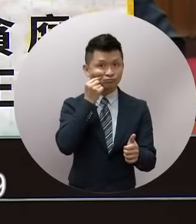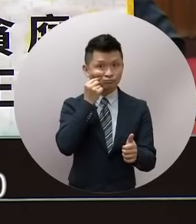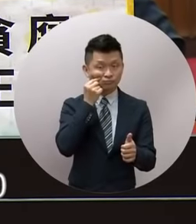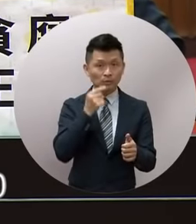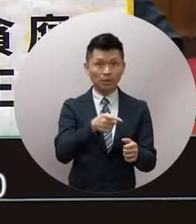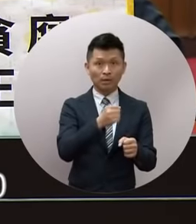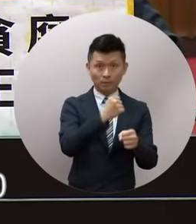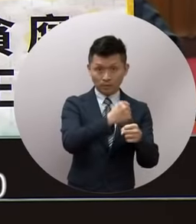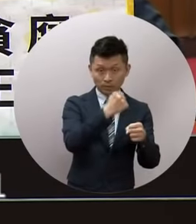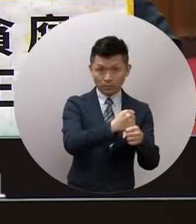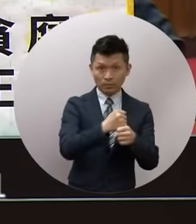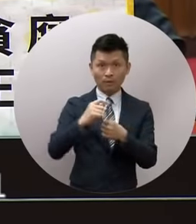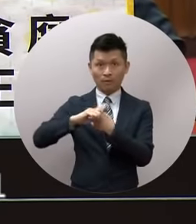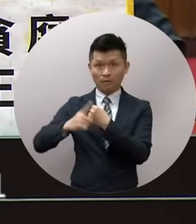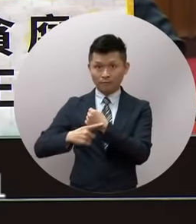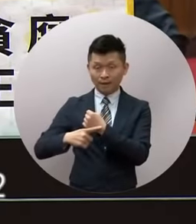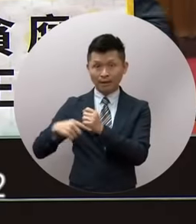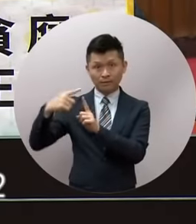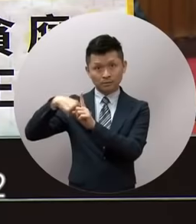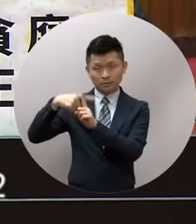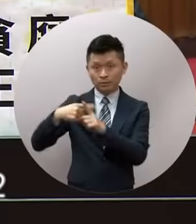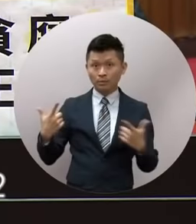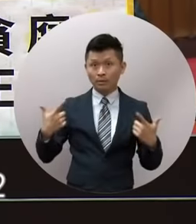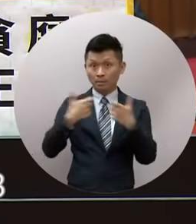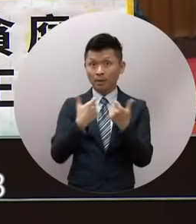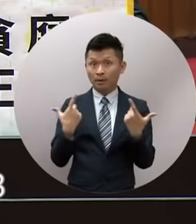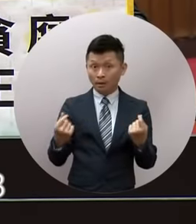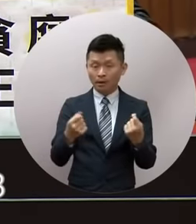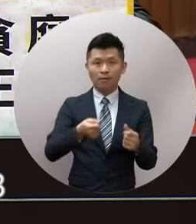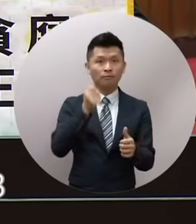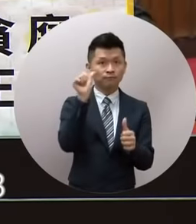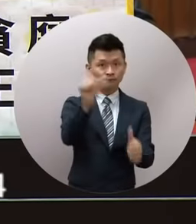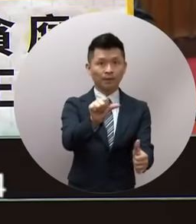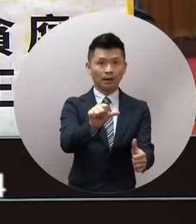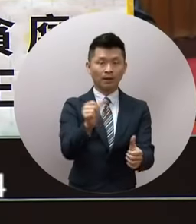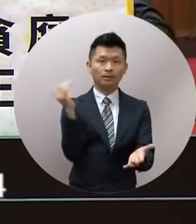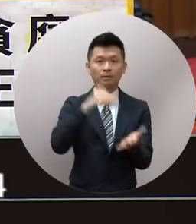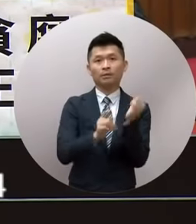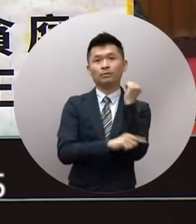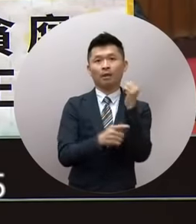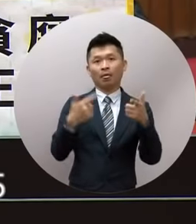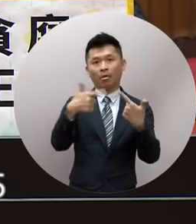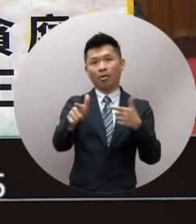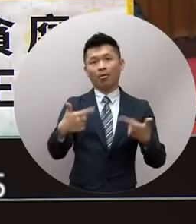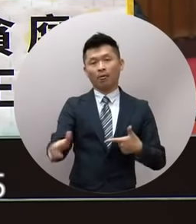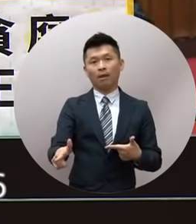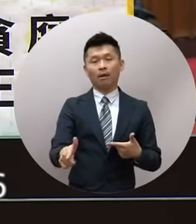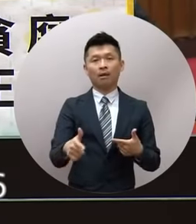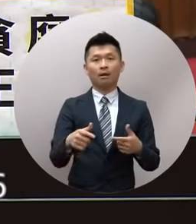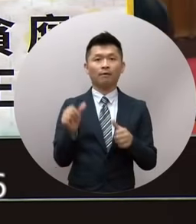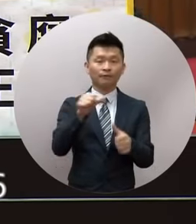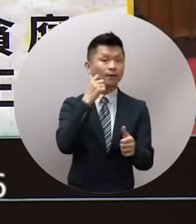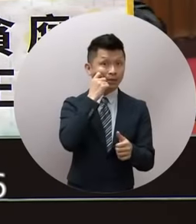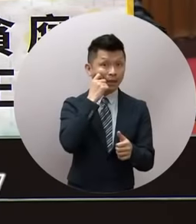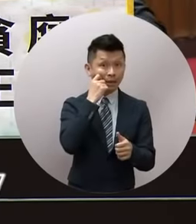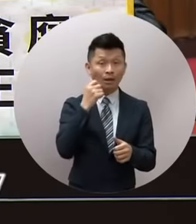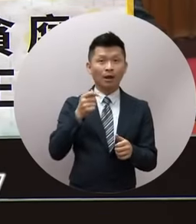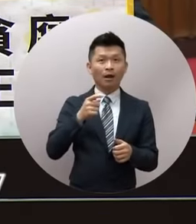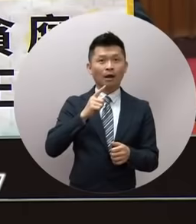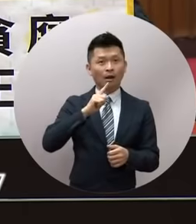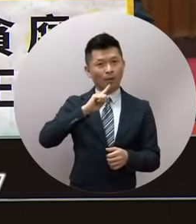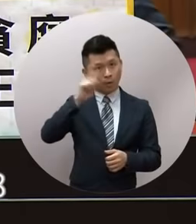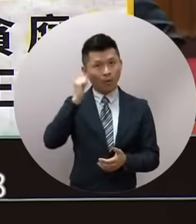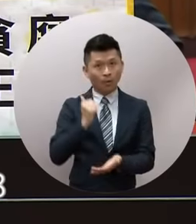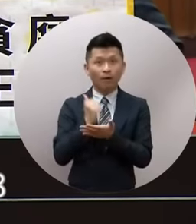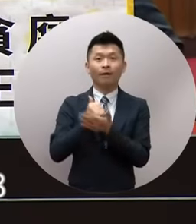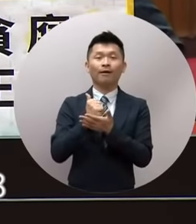对价，法定的对价，所以不该未来的时阵，根本就足歹起诉的，好不容易起诉了，吼、哦，拖足久的，跟了好